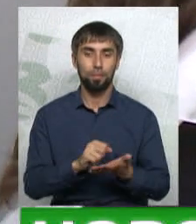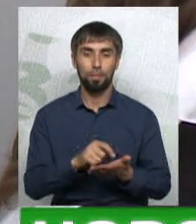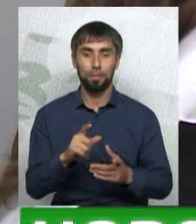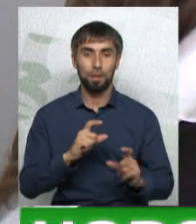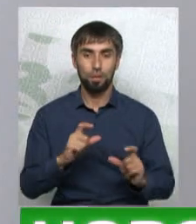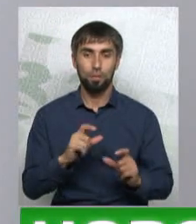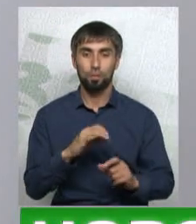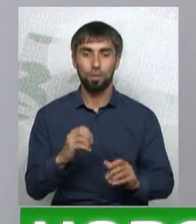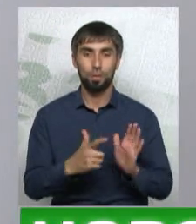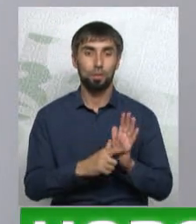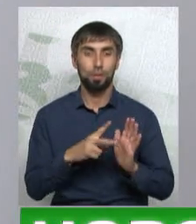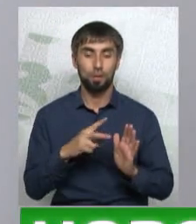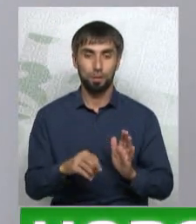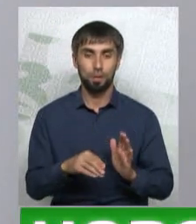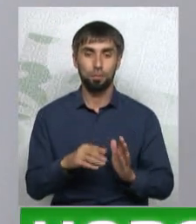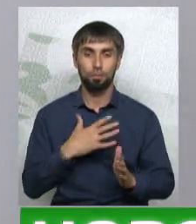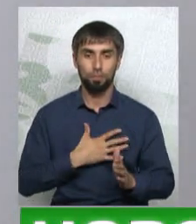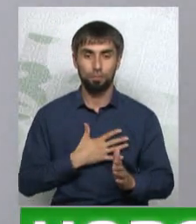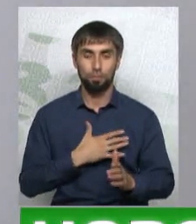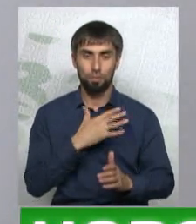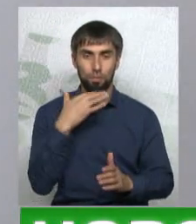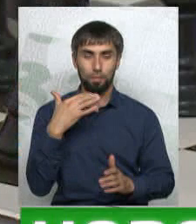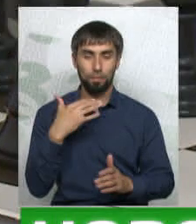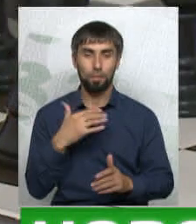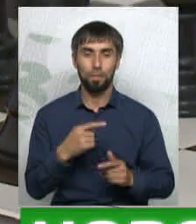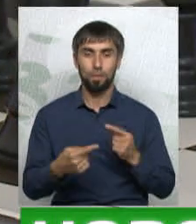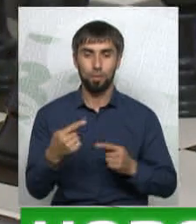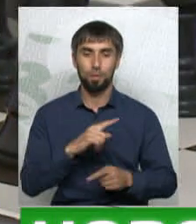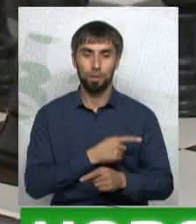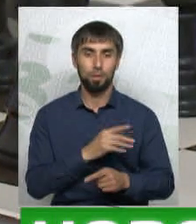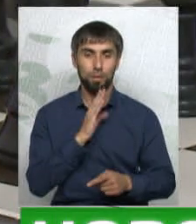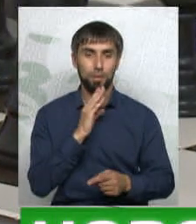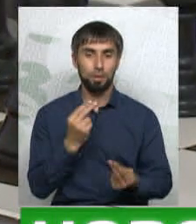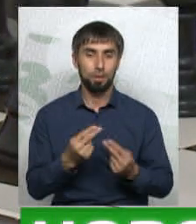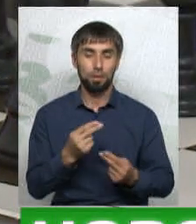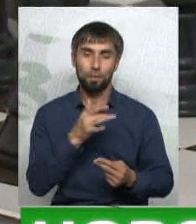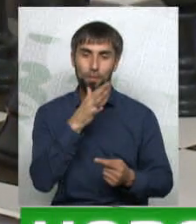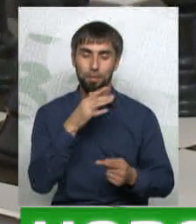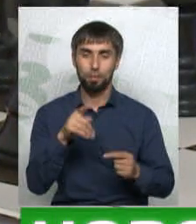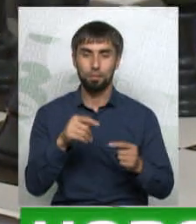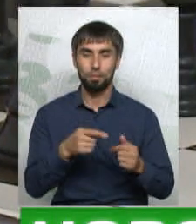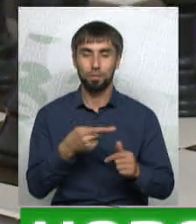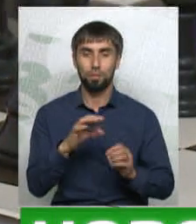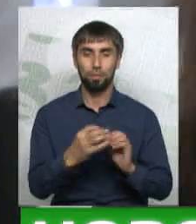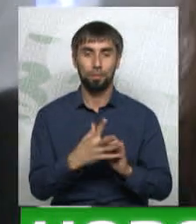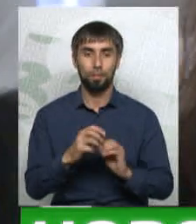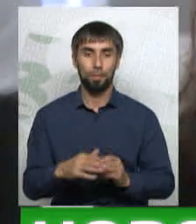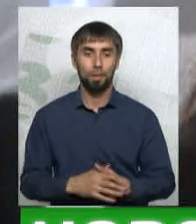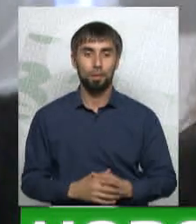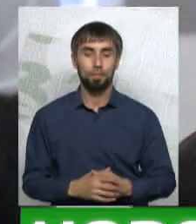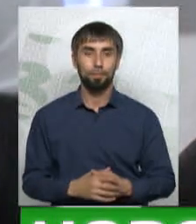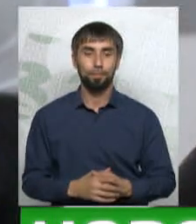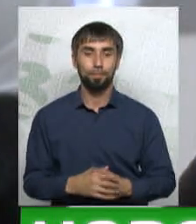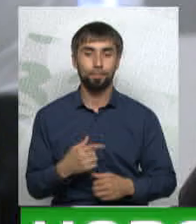видом спорта уже 7 лет, переживаний немало. Соперник сильный. Девочка играет в возрастной категории до 15 лет. К первенству